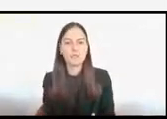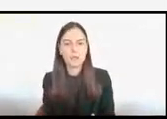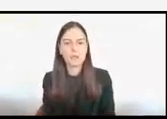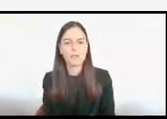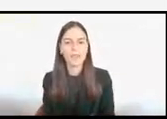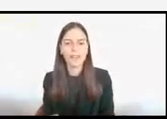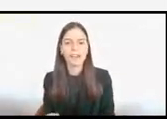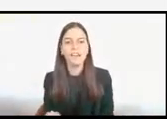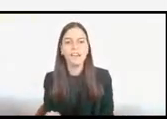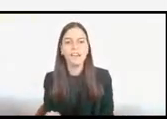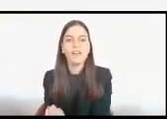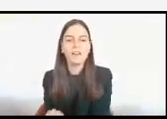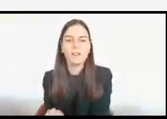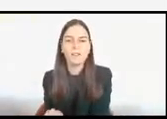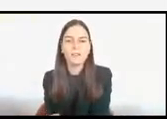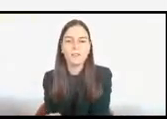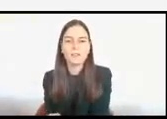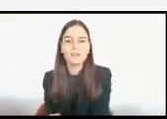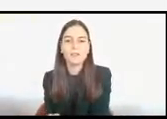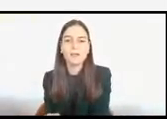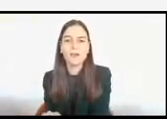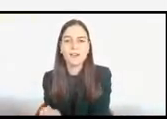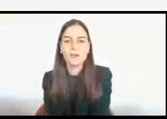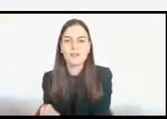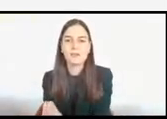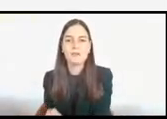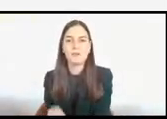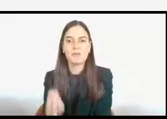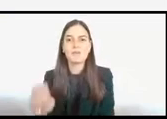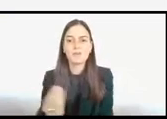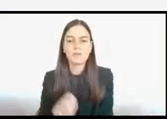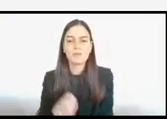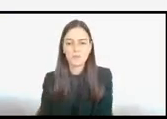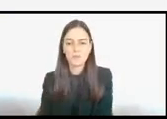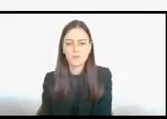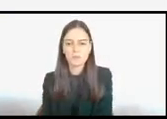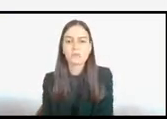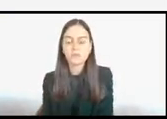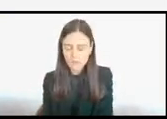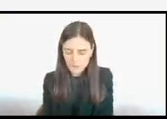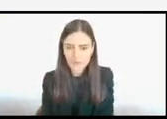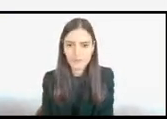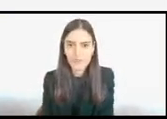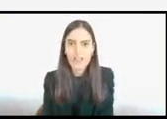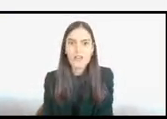charge supplémentaire sur l'allocation. C'est cet amortissement, oui.